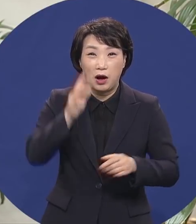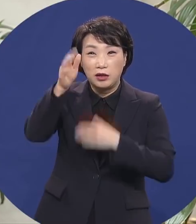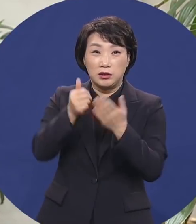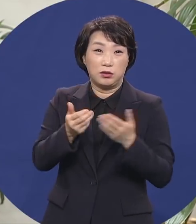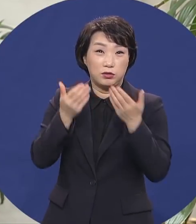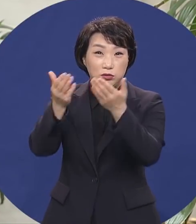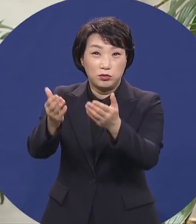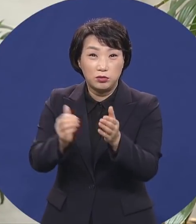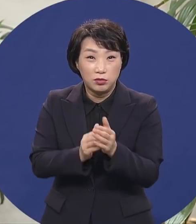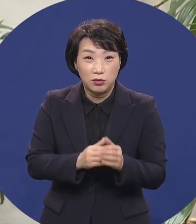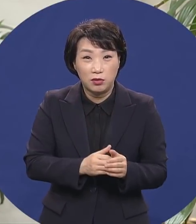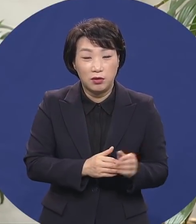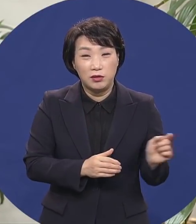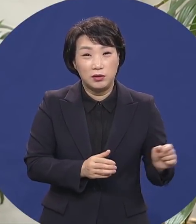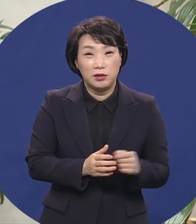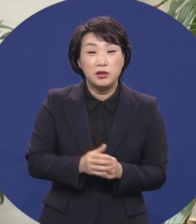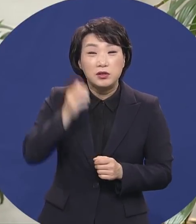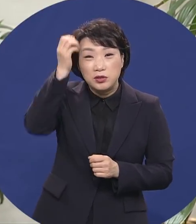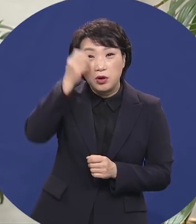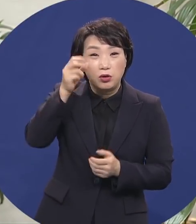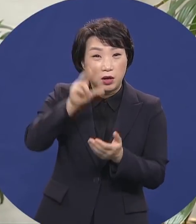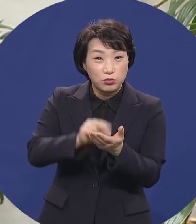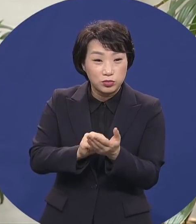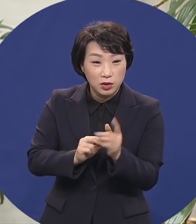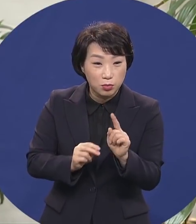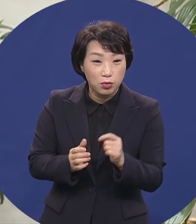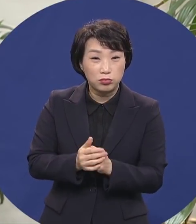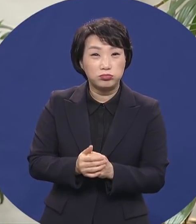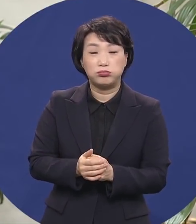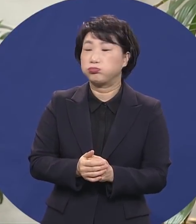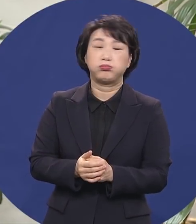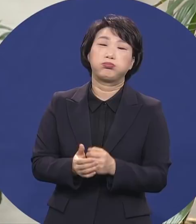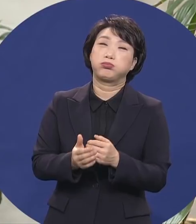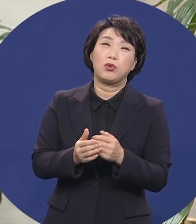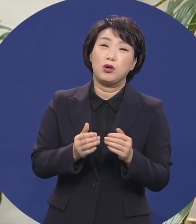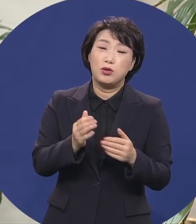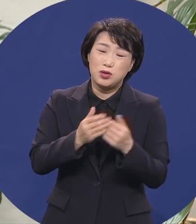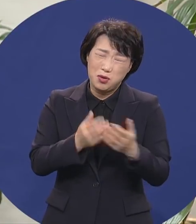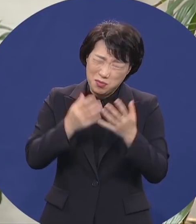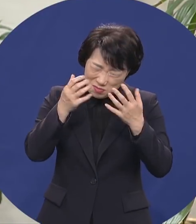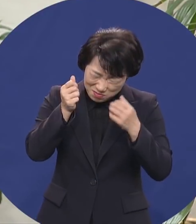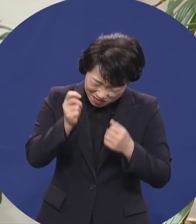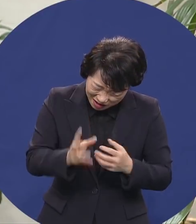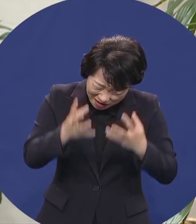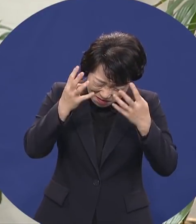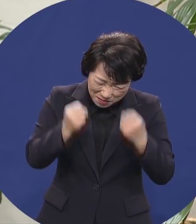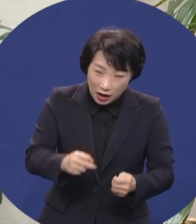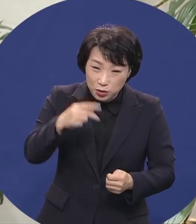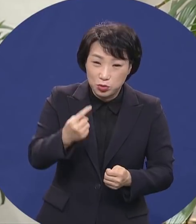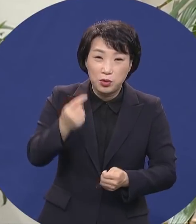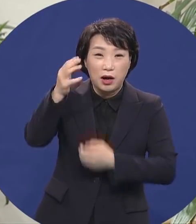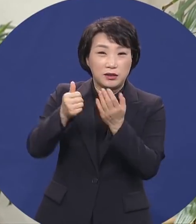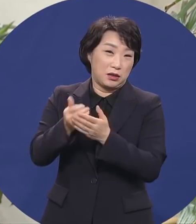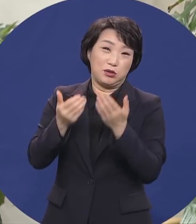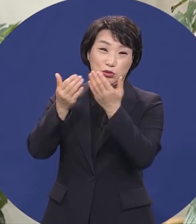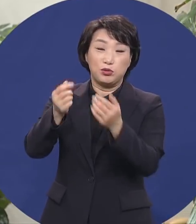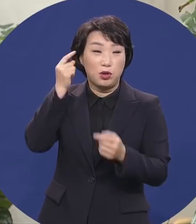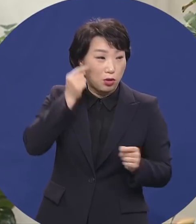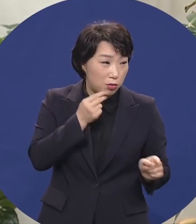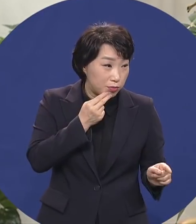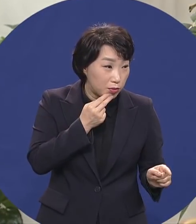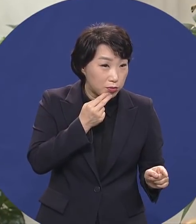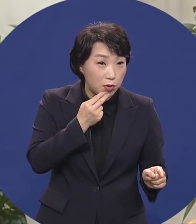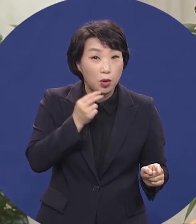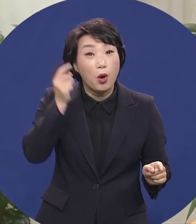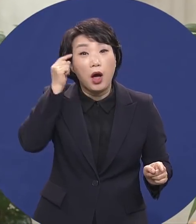하나님께 드리고, 영적인 문제는 별 체험을 다 해도 하나님께 드리려고는 사고가 없어.